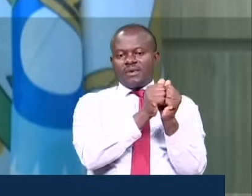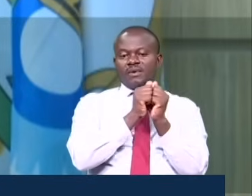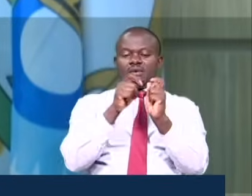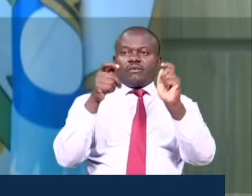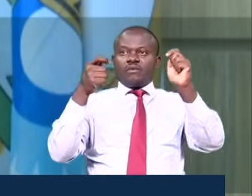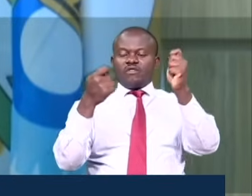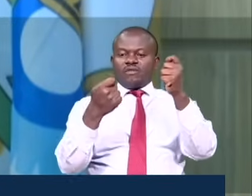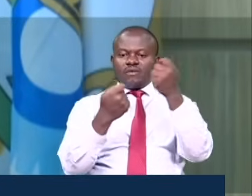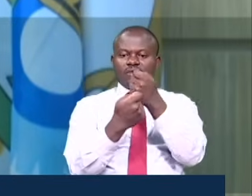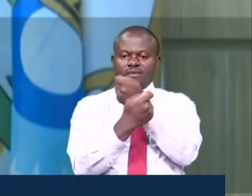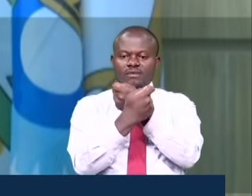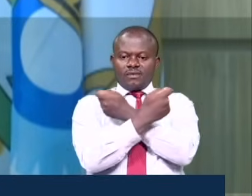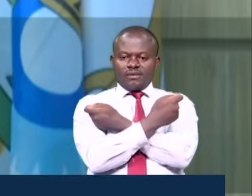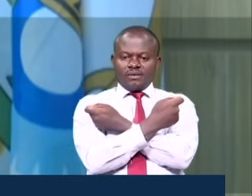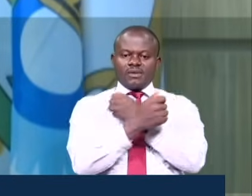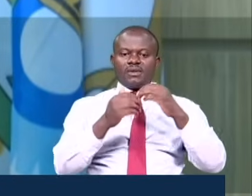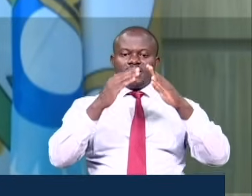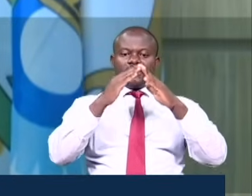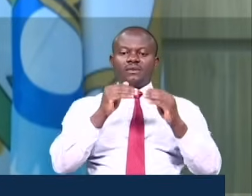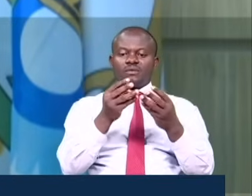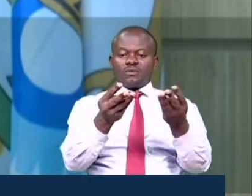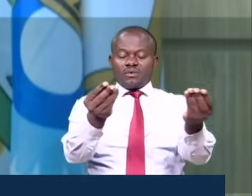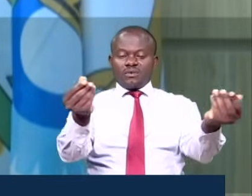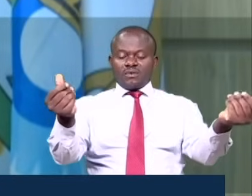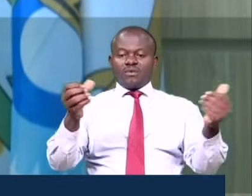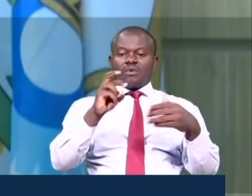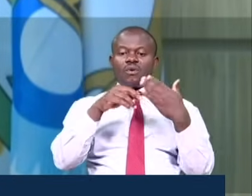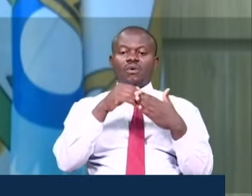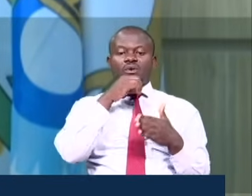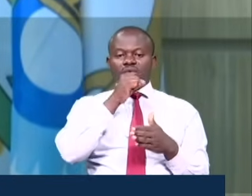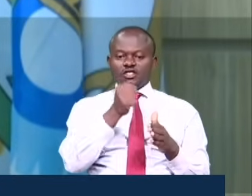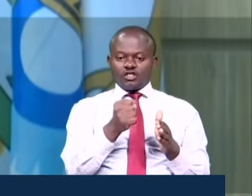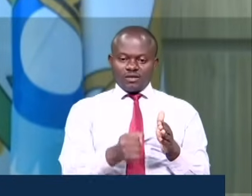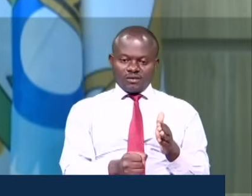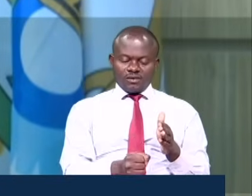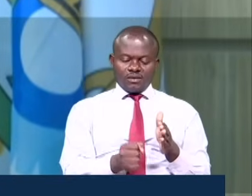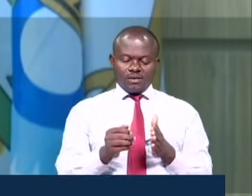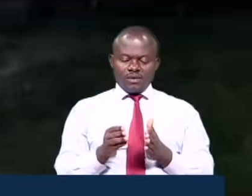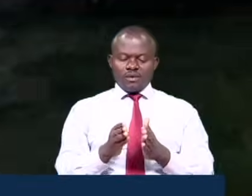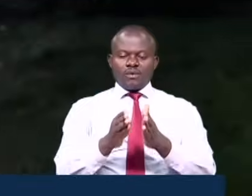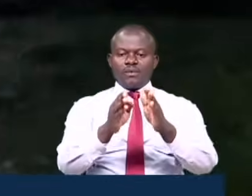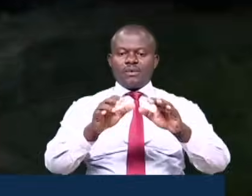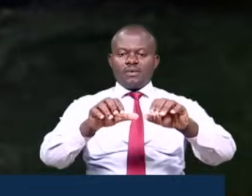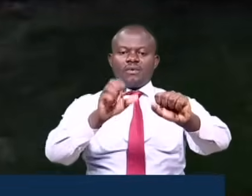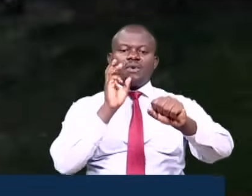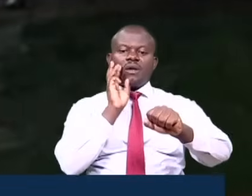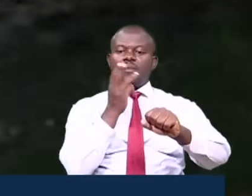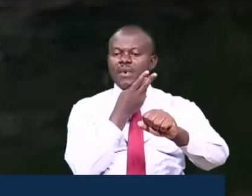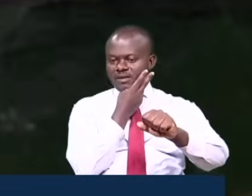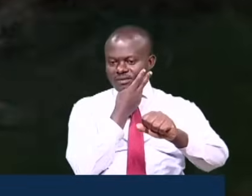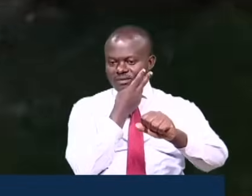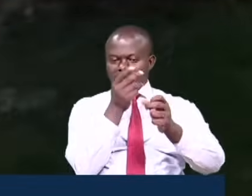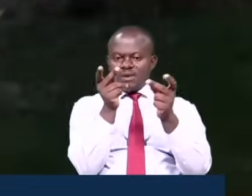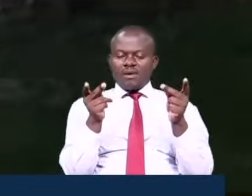kuvugurura inyubako zangiritse cyangwa zishaje, kuyobora no gufata amazi